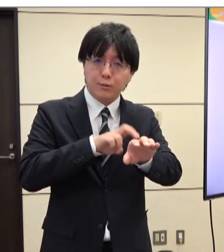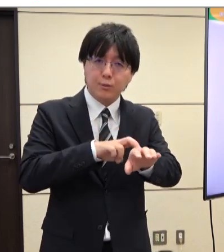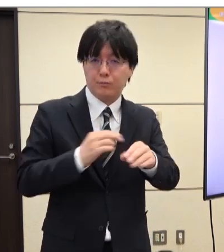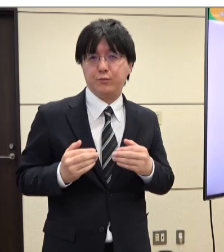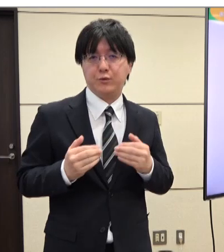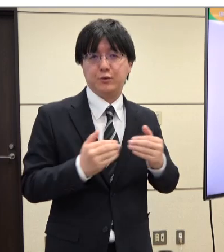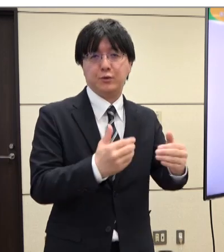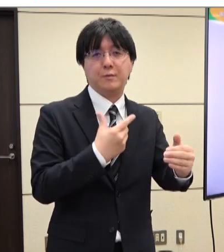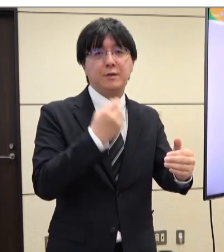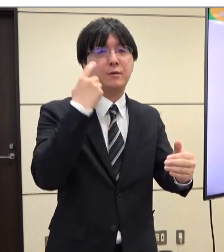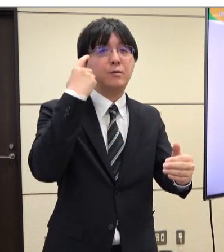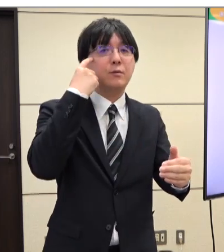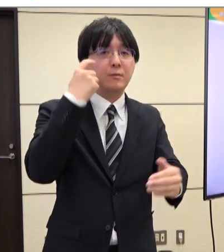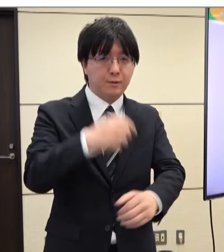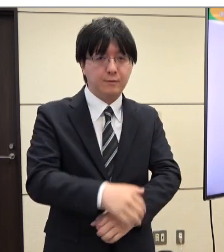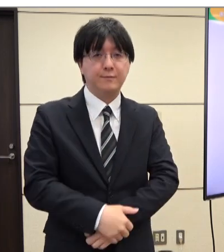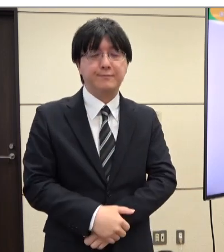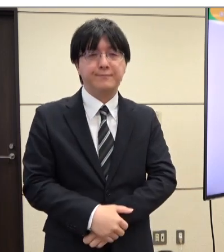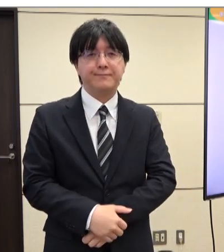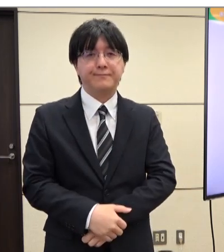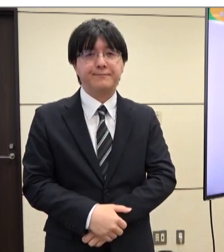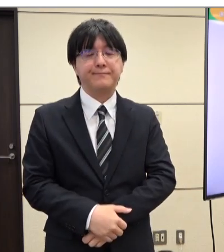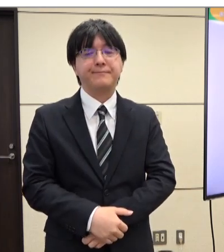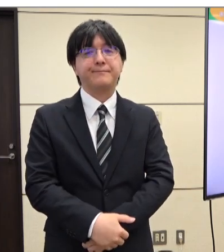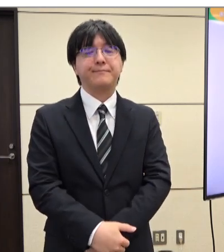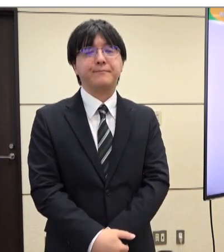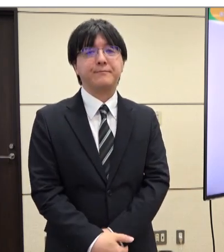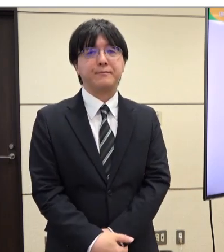ふうに思っています。 ありがとうございます。